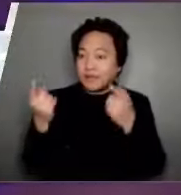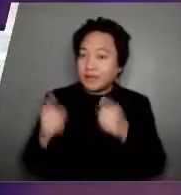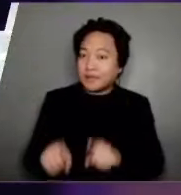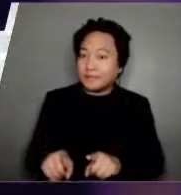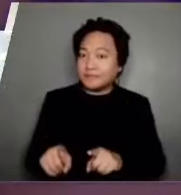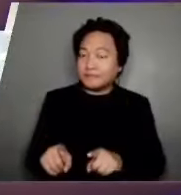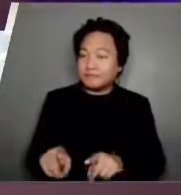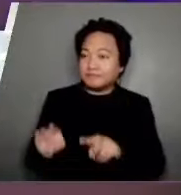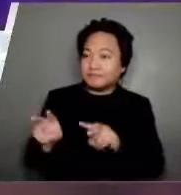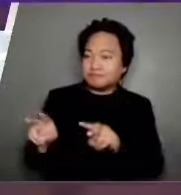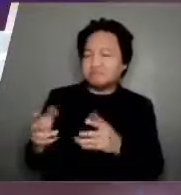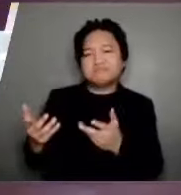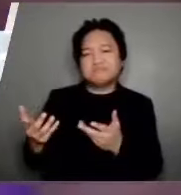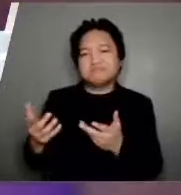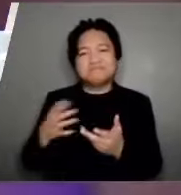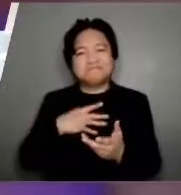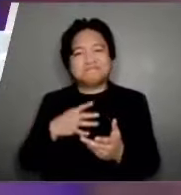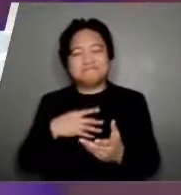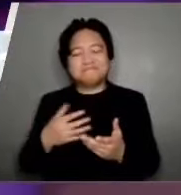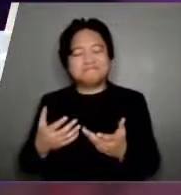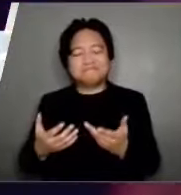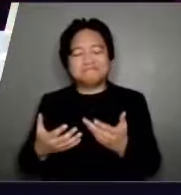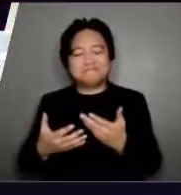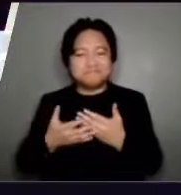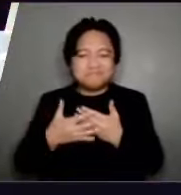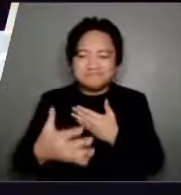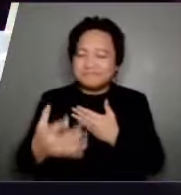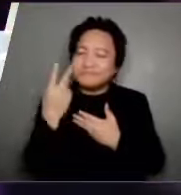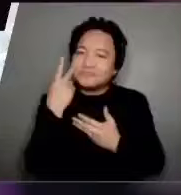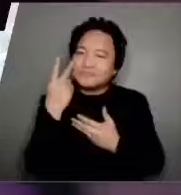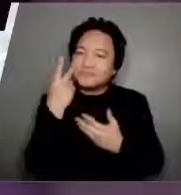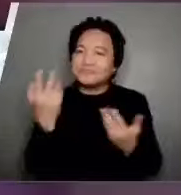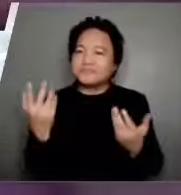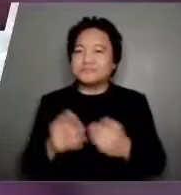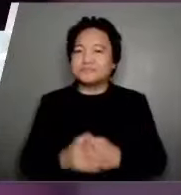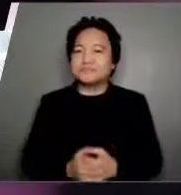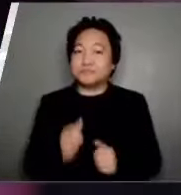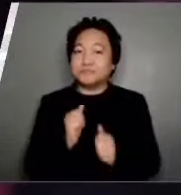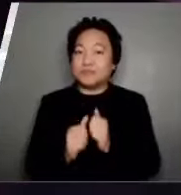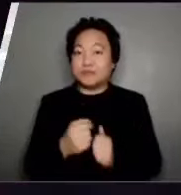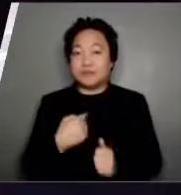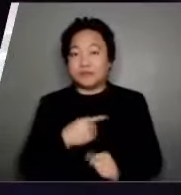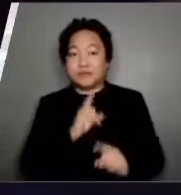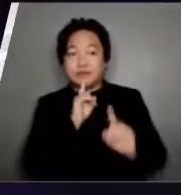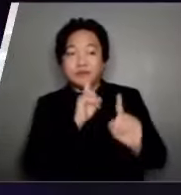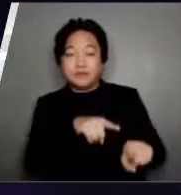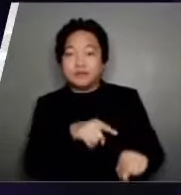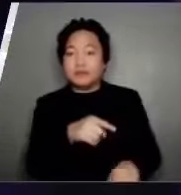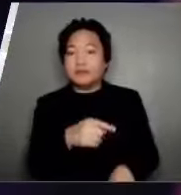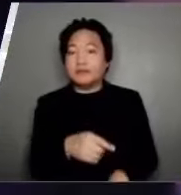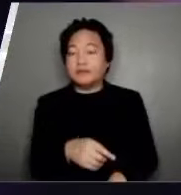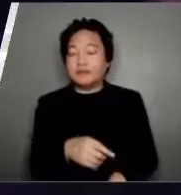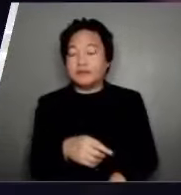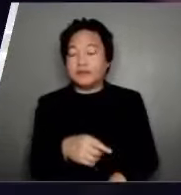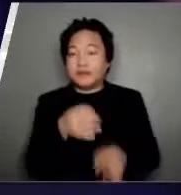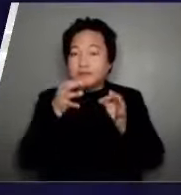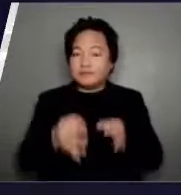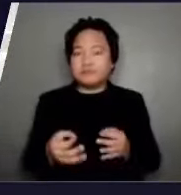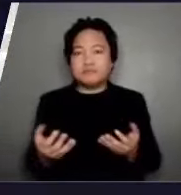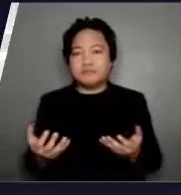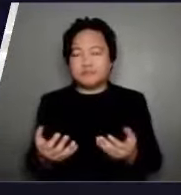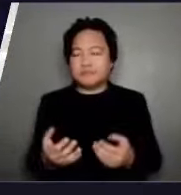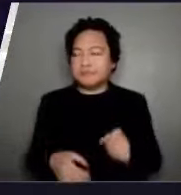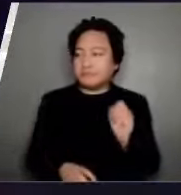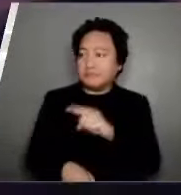is happening. I don't know. I feel like I'm not in the position to say anything about it. Pero masaya ka? Yes, I